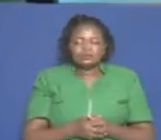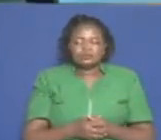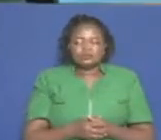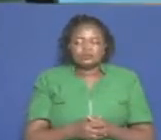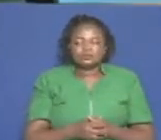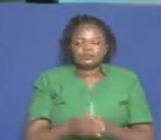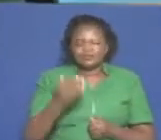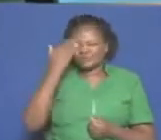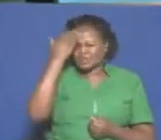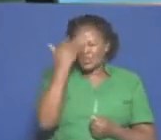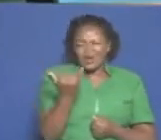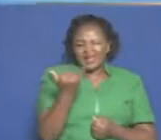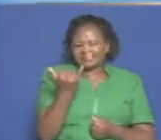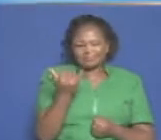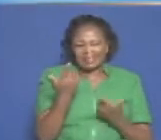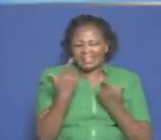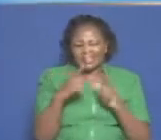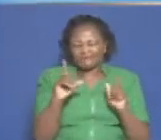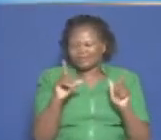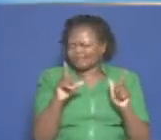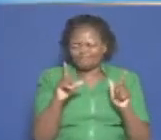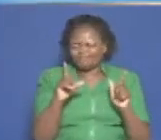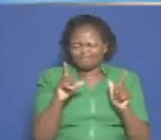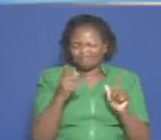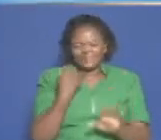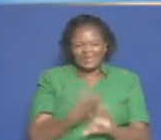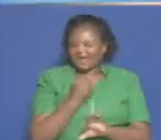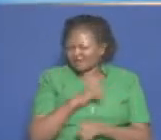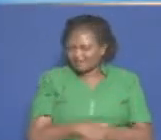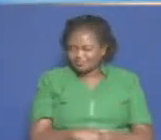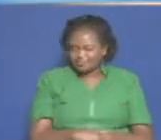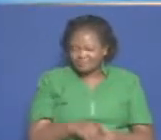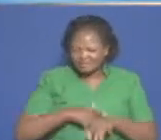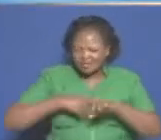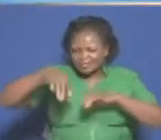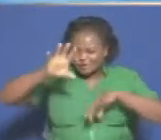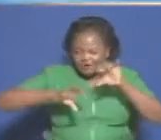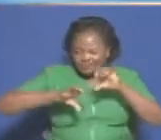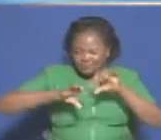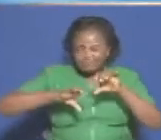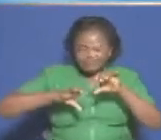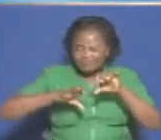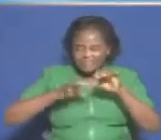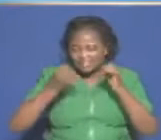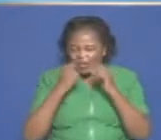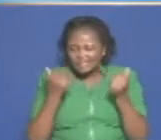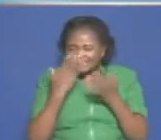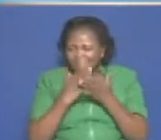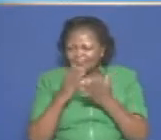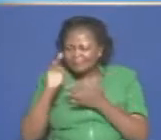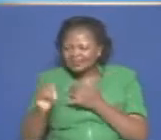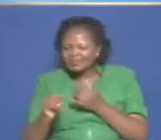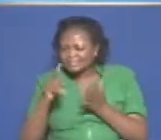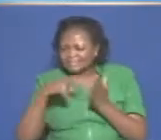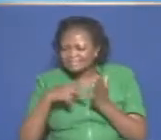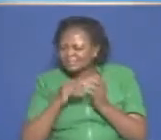ule upeo ambao wanaandika ama tuseme drafting, na kwamba unapata kwamba wale kuna wawakilishi wa wadi kwamba hawajasoma lakini wako na upeo